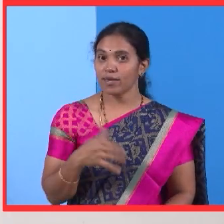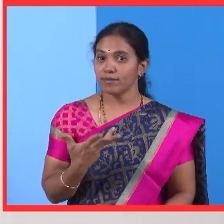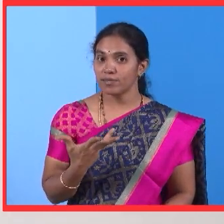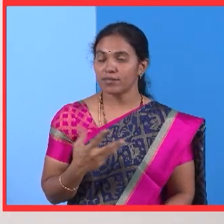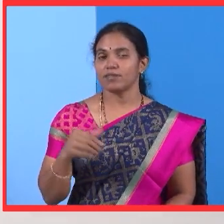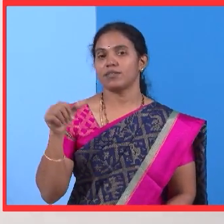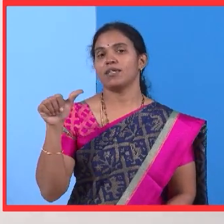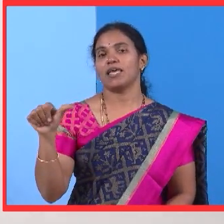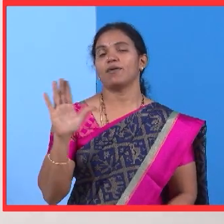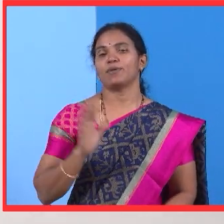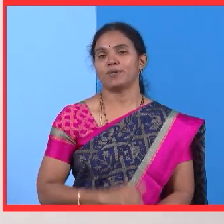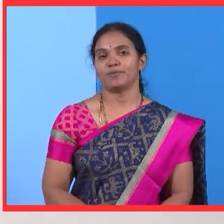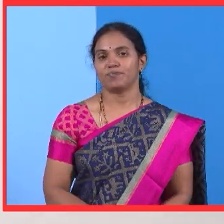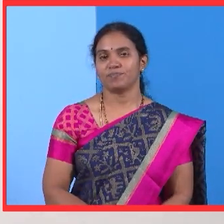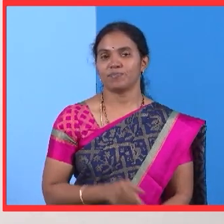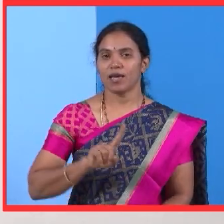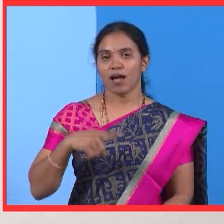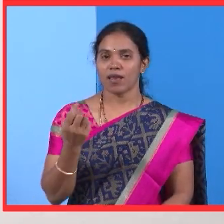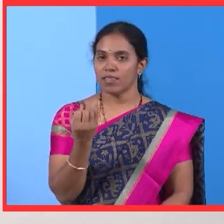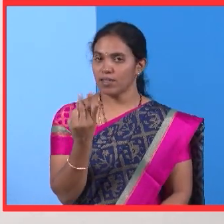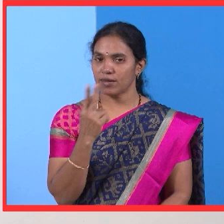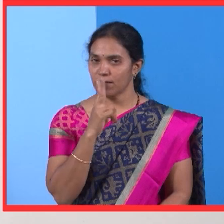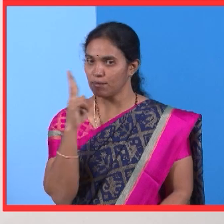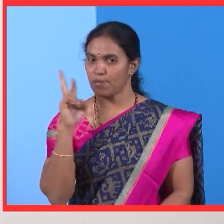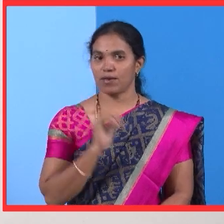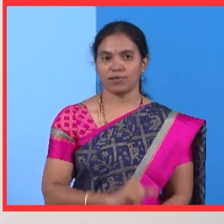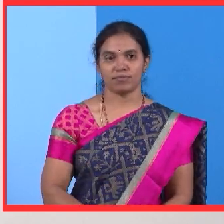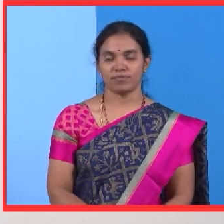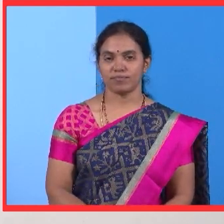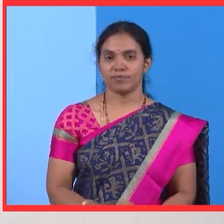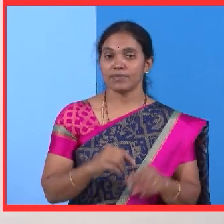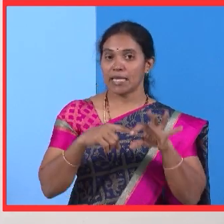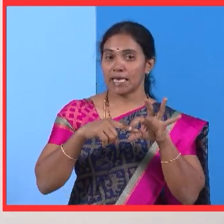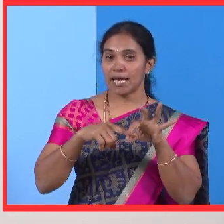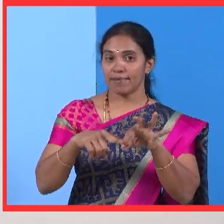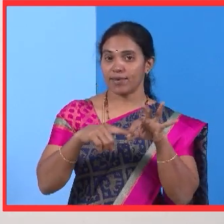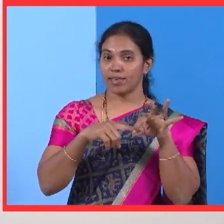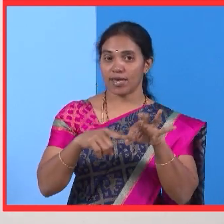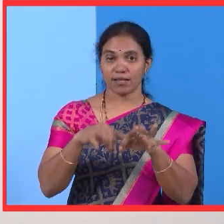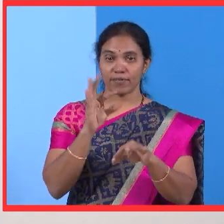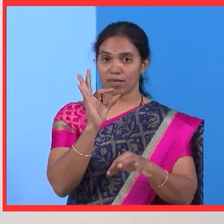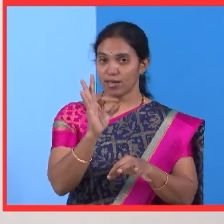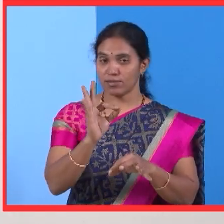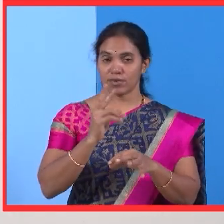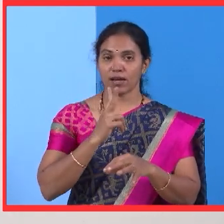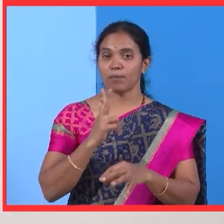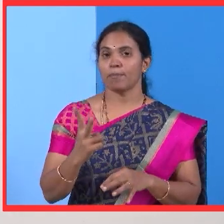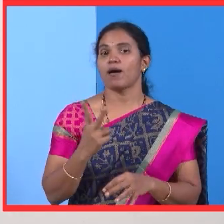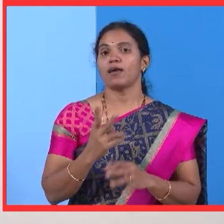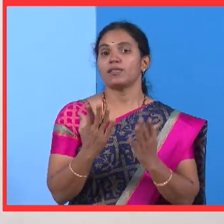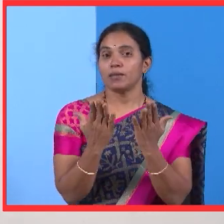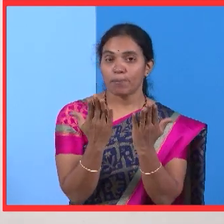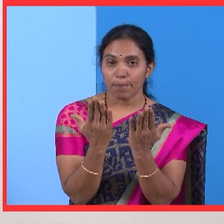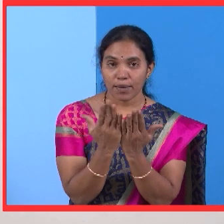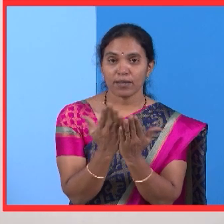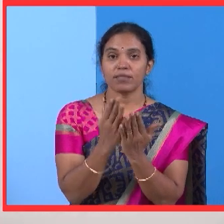ஏயாகவும் கிடைக்கிறது. ஒரு முக்கோணத்தின் பக்கங்களின் நடுப்புள்ளிகள் கொடுக்கப்பட்டால் அதன் உச்சிகளை காண்பதற்கான விதி,